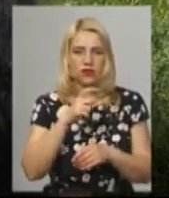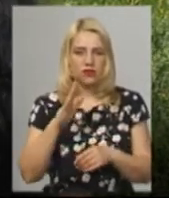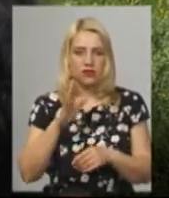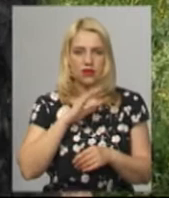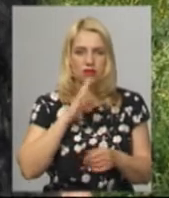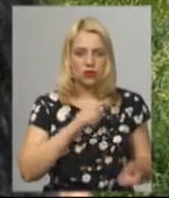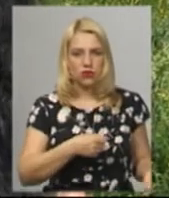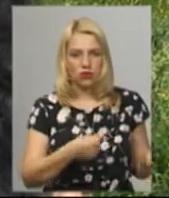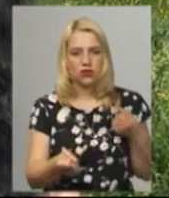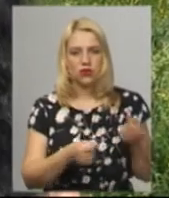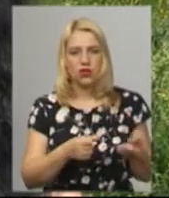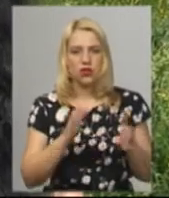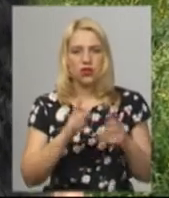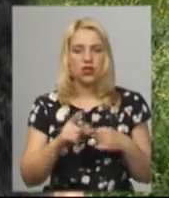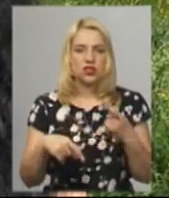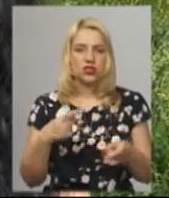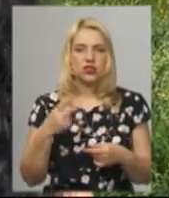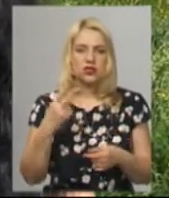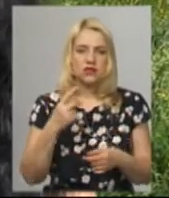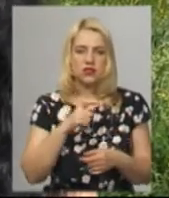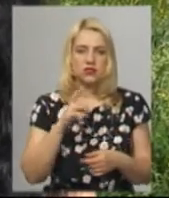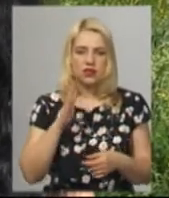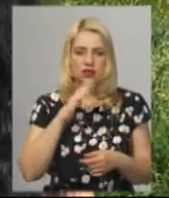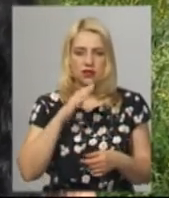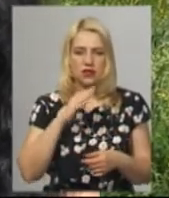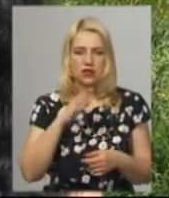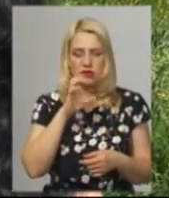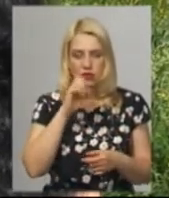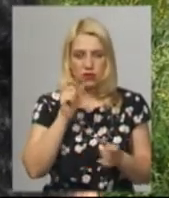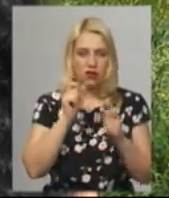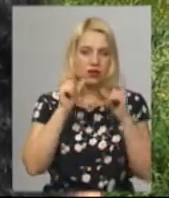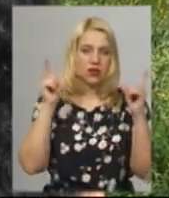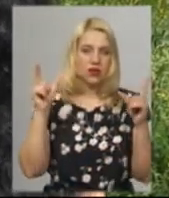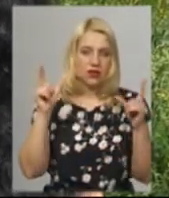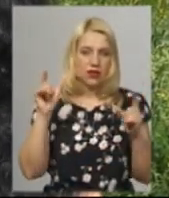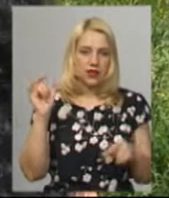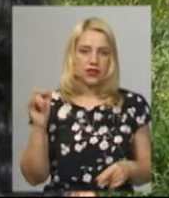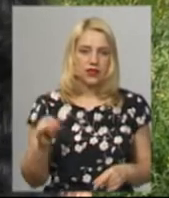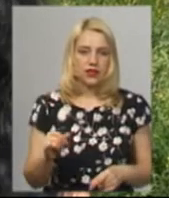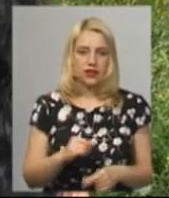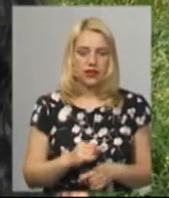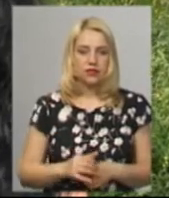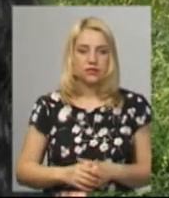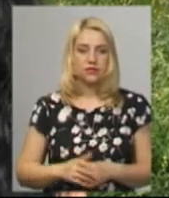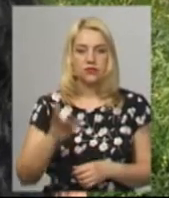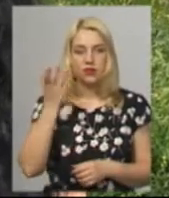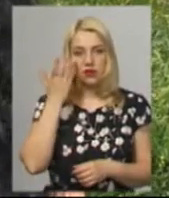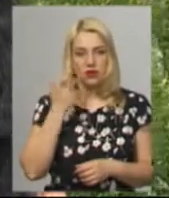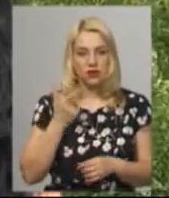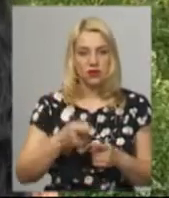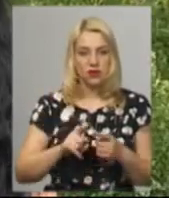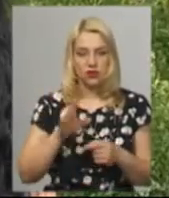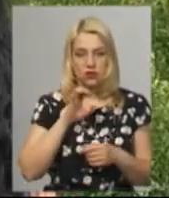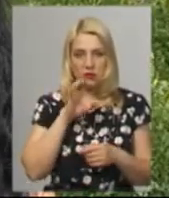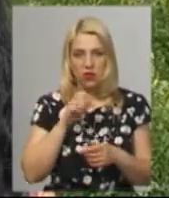відливали. Тільки через 20 хвилин собака вже дійшла до тями. Ось, і коли ми вже її